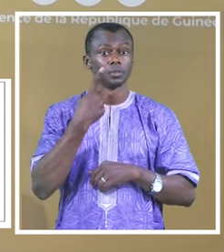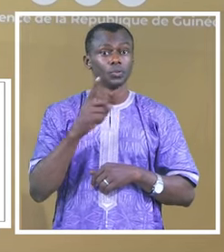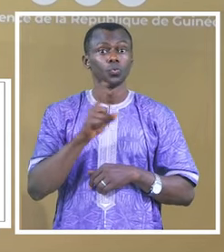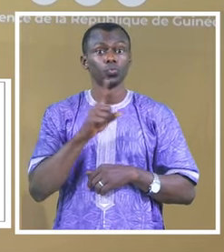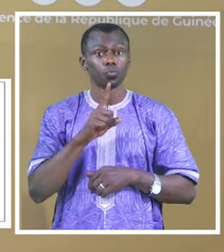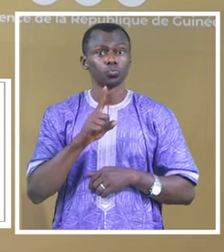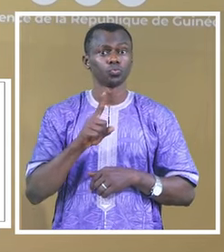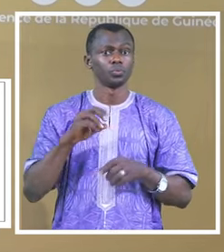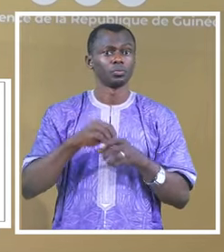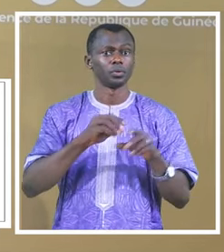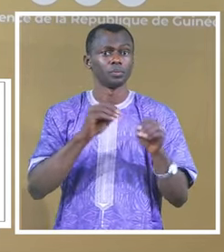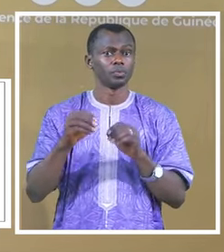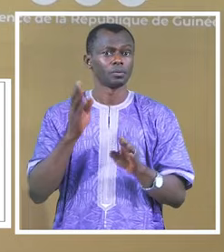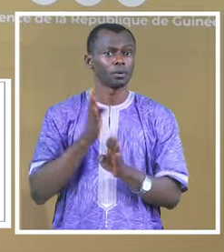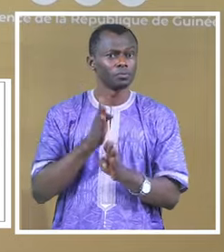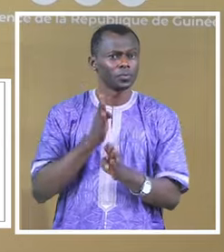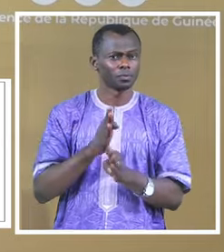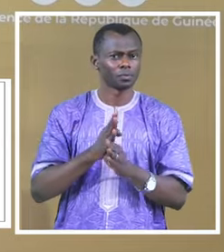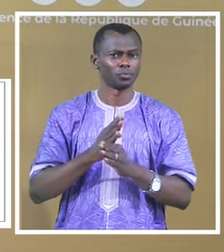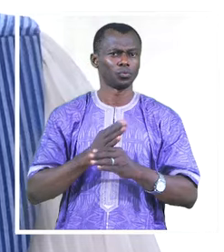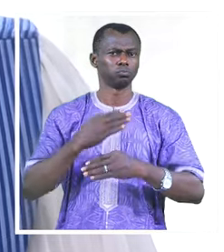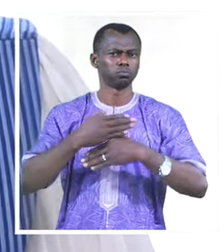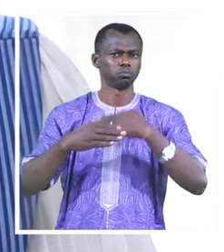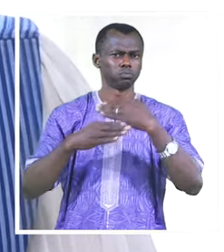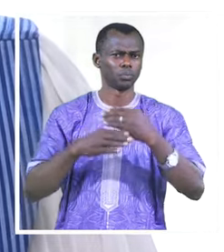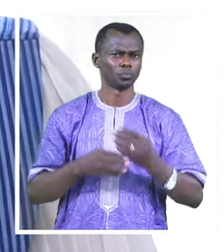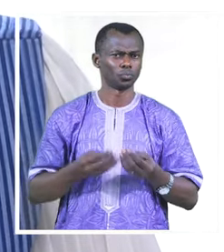civilo-militaire. La même question a été adressée